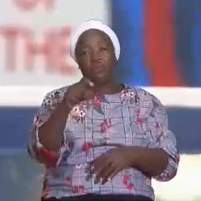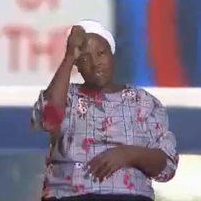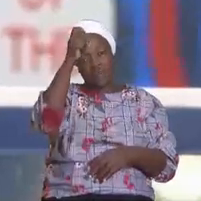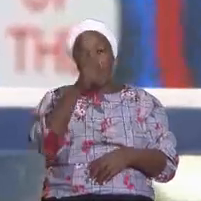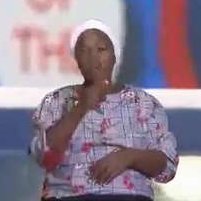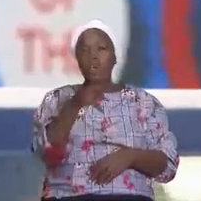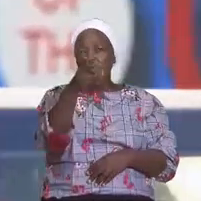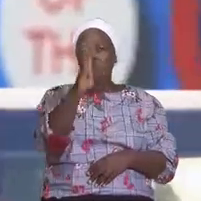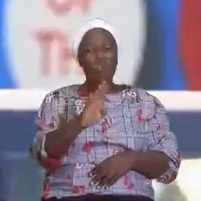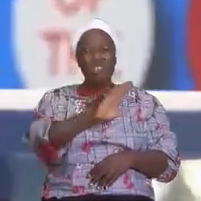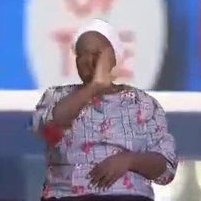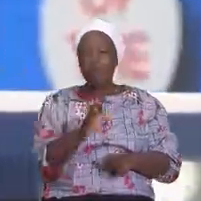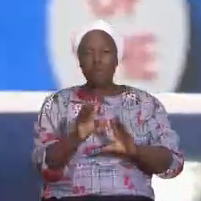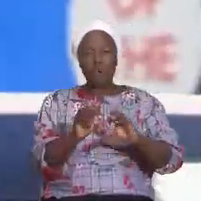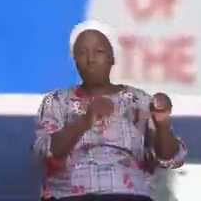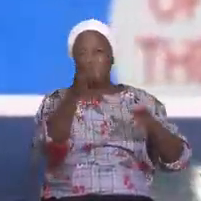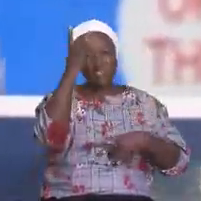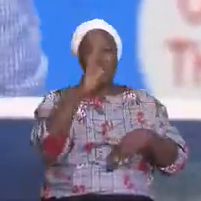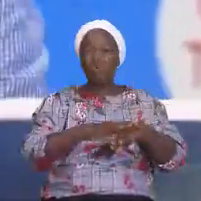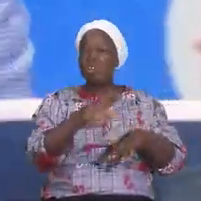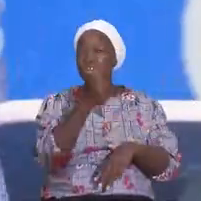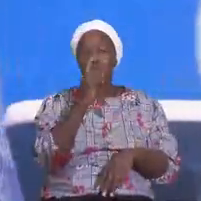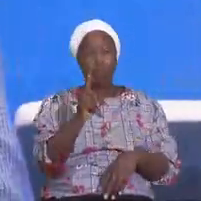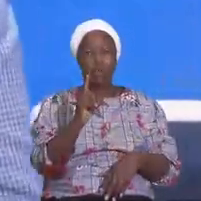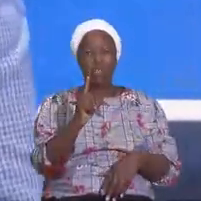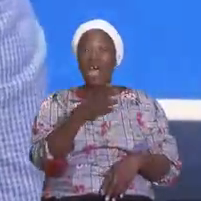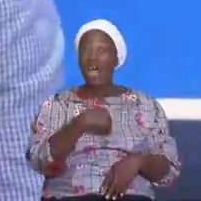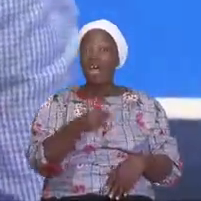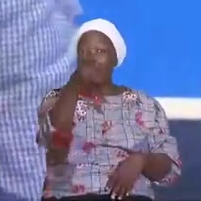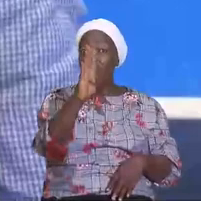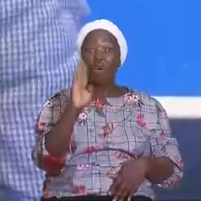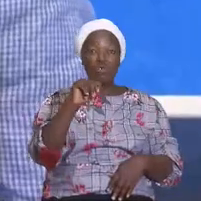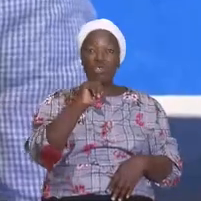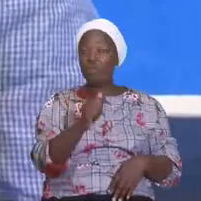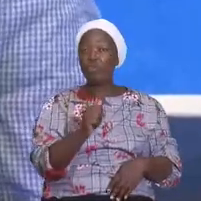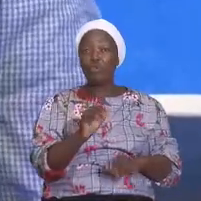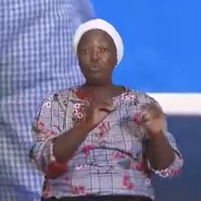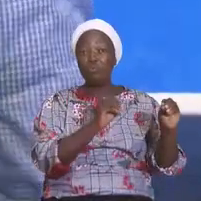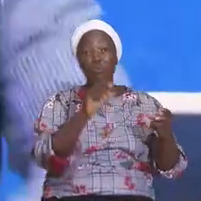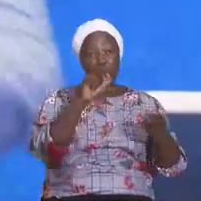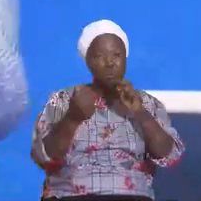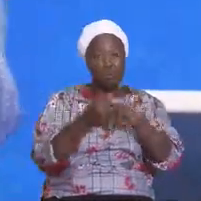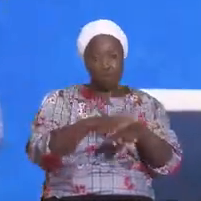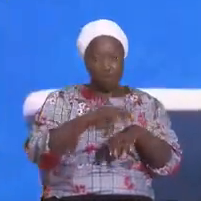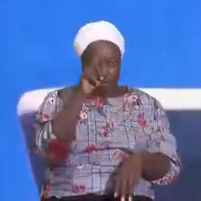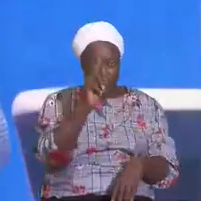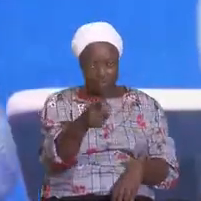sous l'empire du diable, Dieu ne met pas la maladie sur quelqu'un.